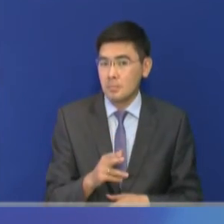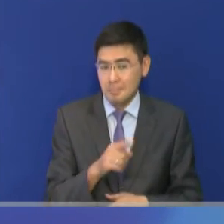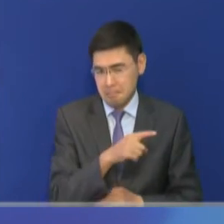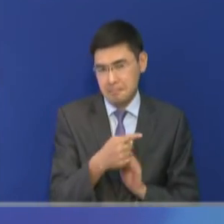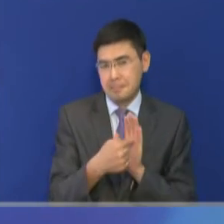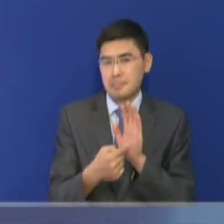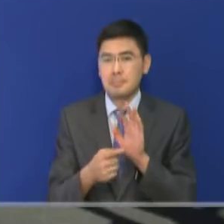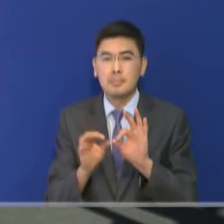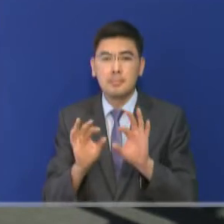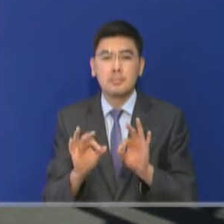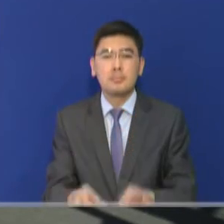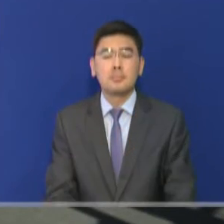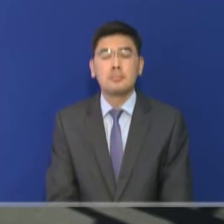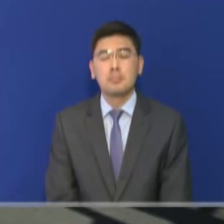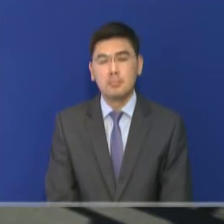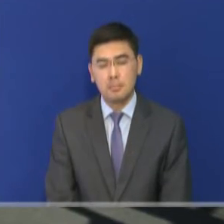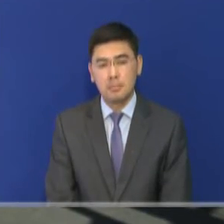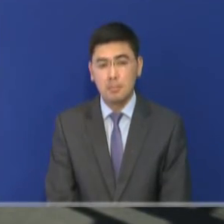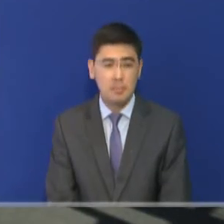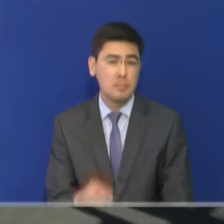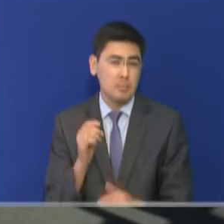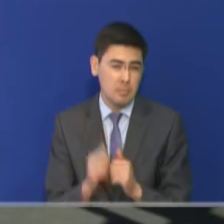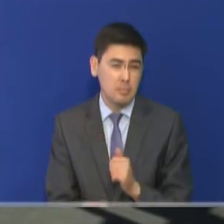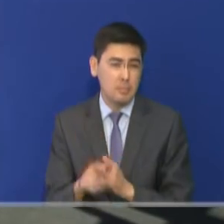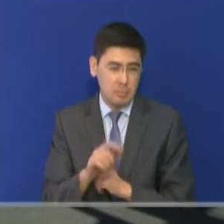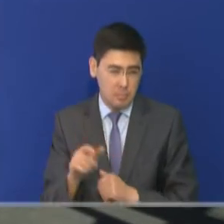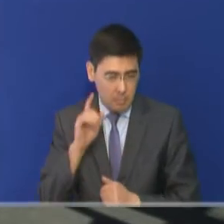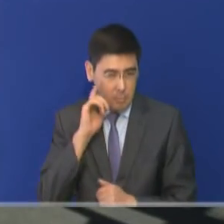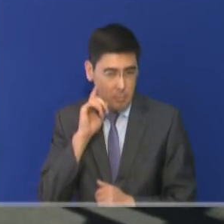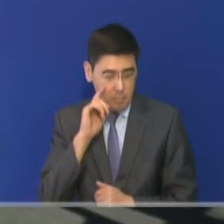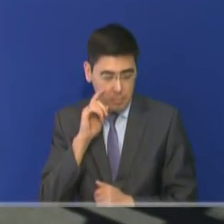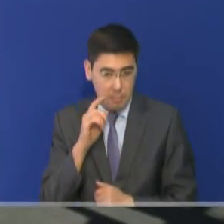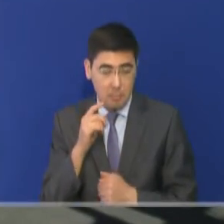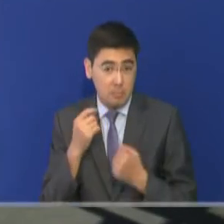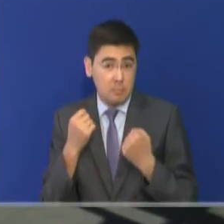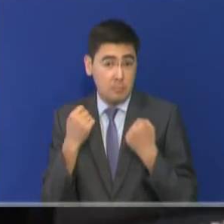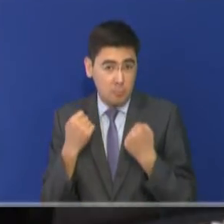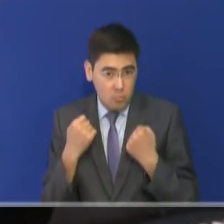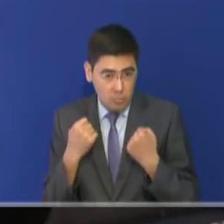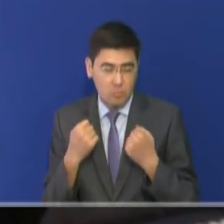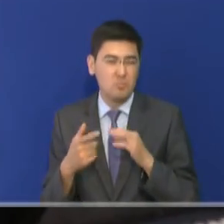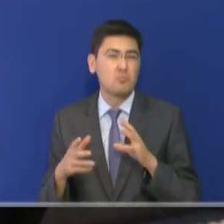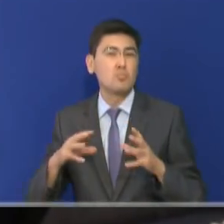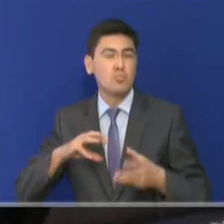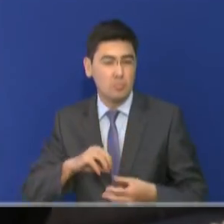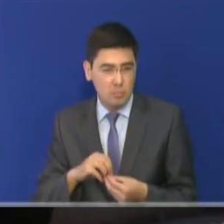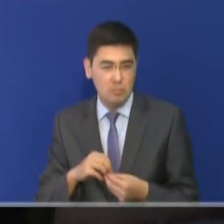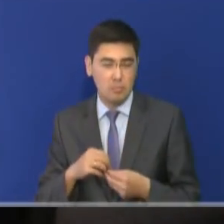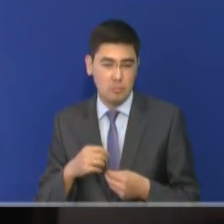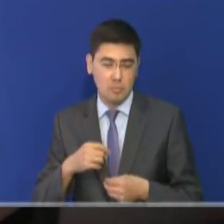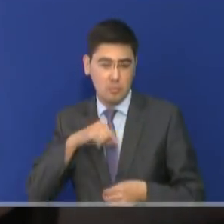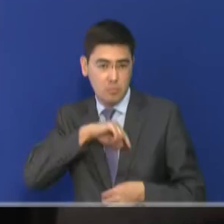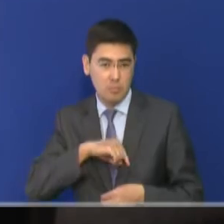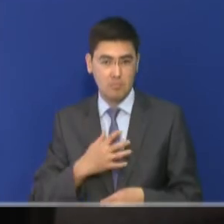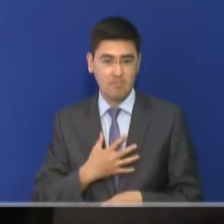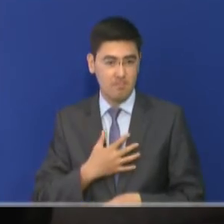в видеоматериале. Каждый человек знает, что спорт воспитывает волю человека, его выносливость, терпение и ловкость. При